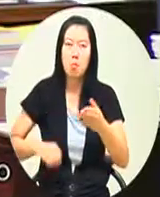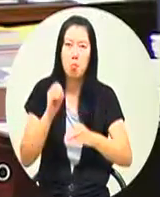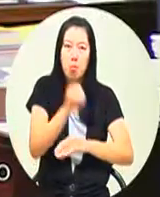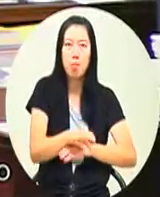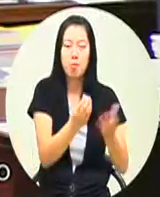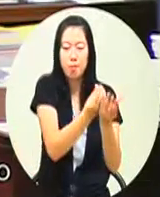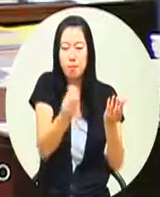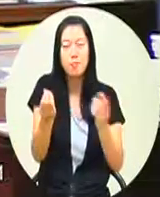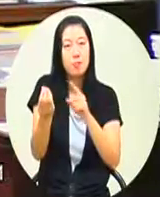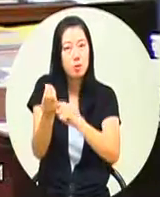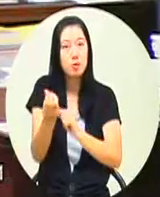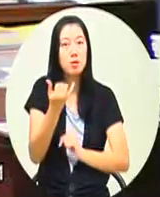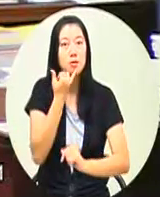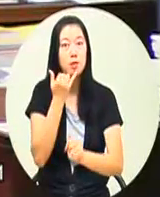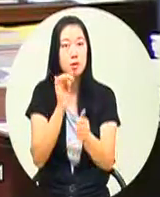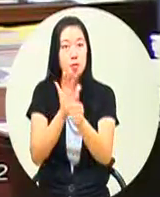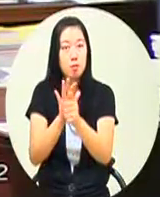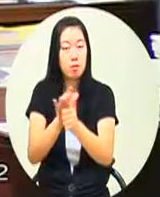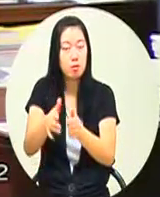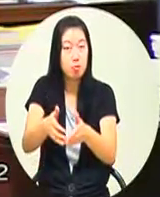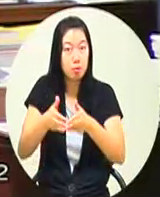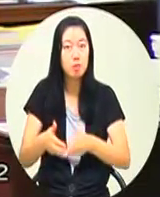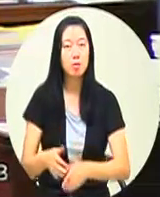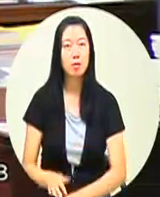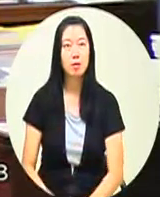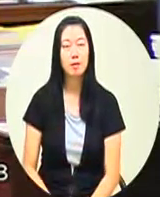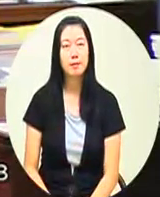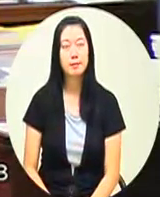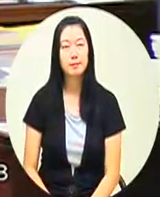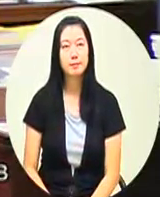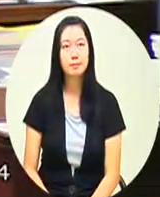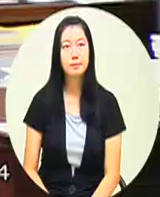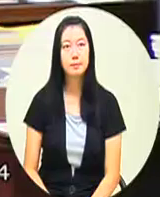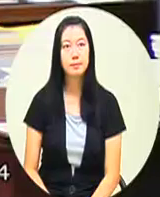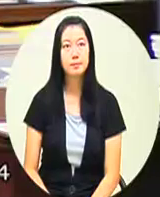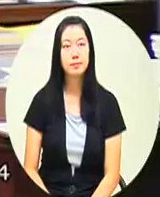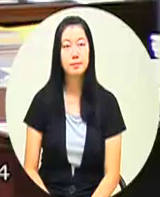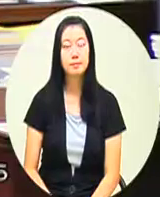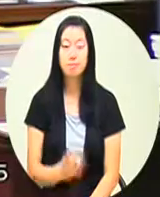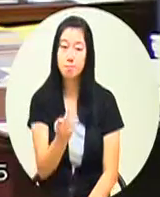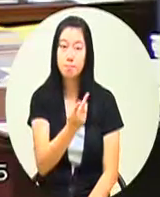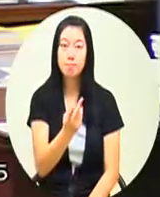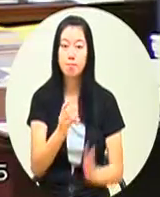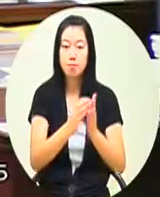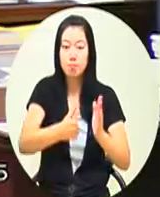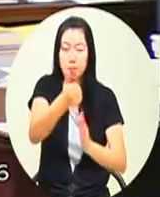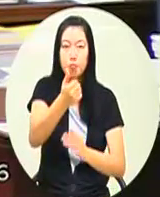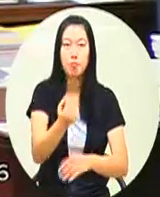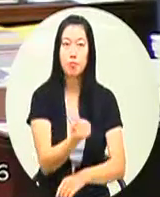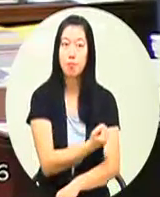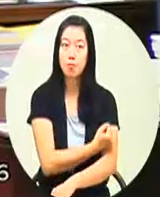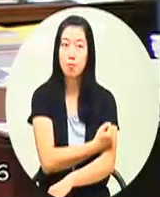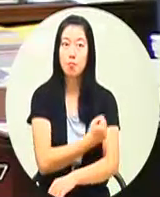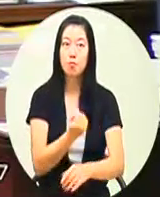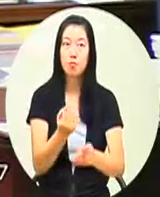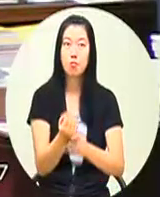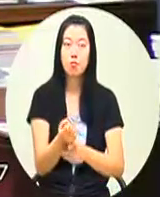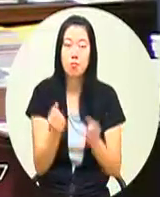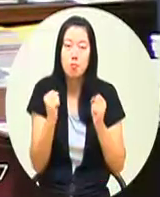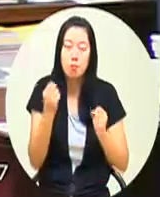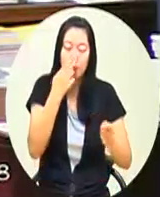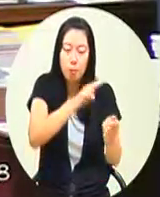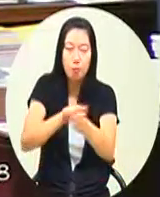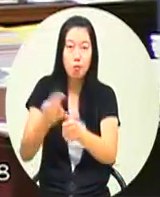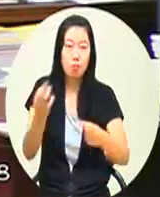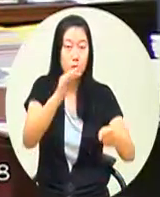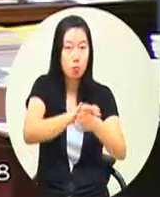头就有了吼。可是我们不能不去做吼。对啊，然后在两个局处的努力下，其实航海的补偿、补助等等这些